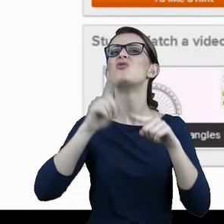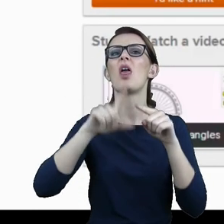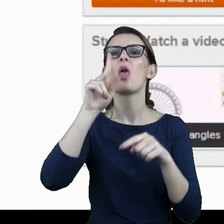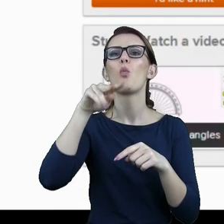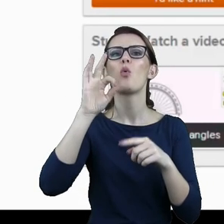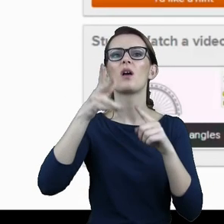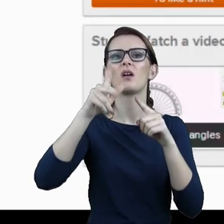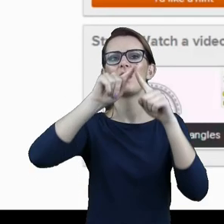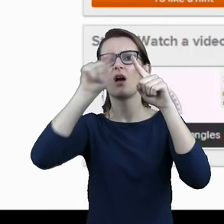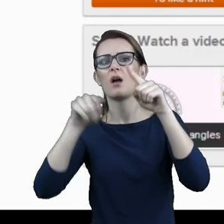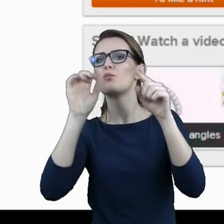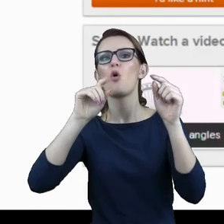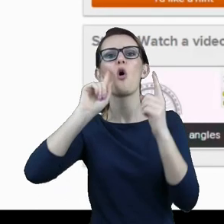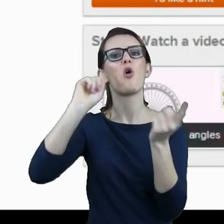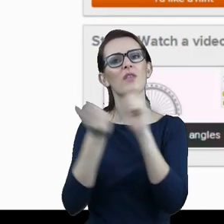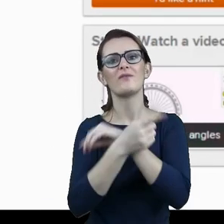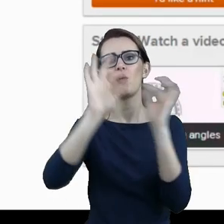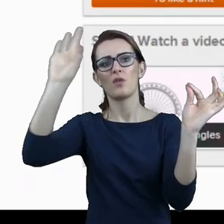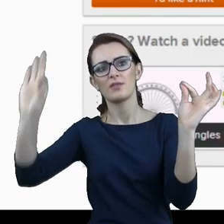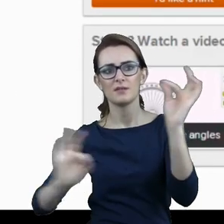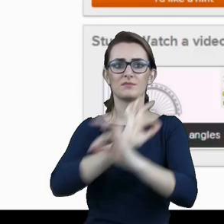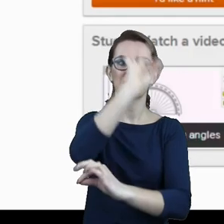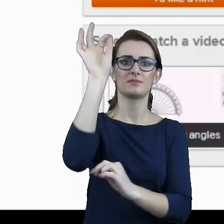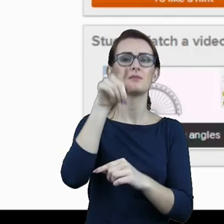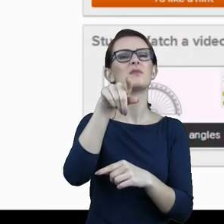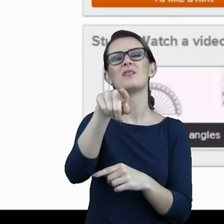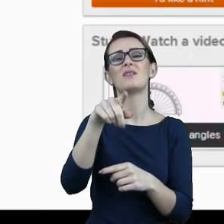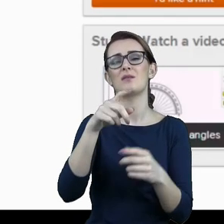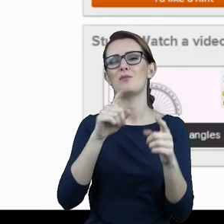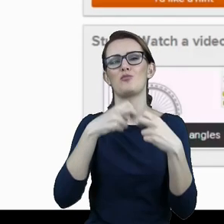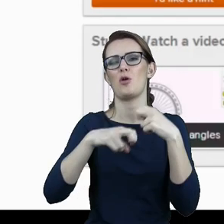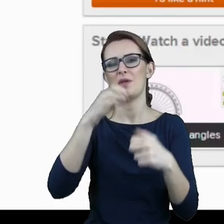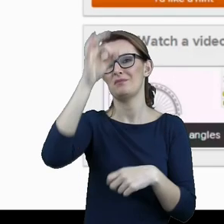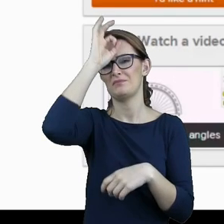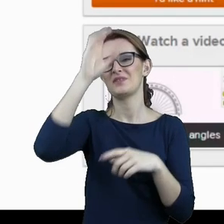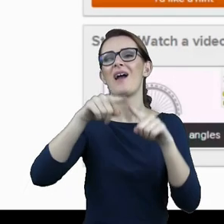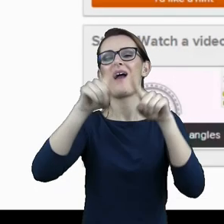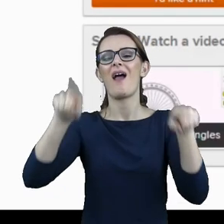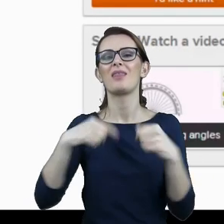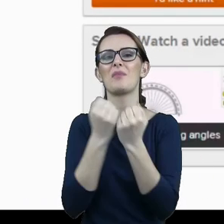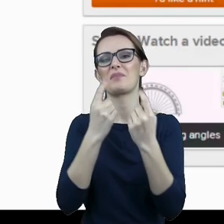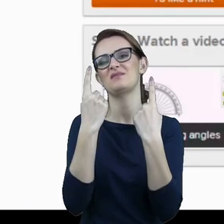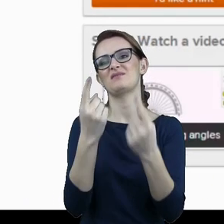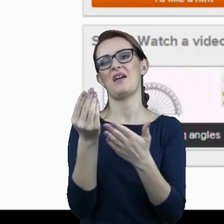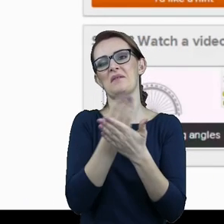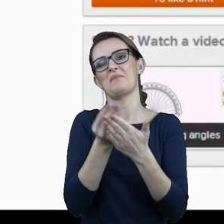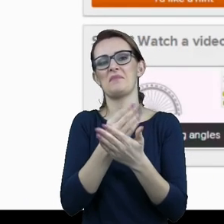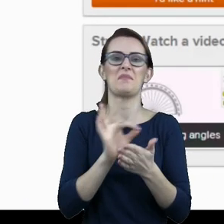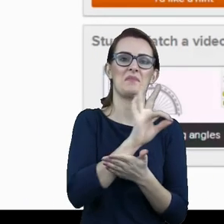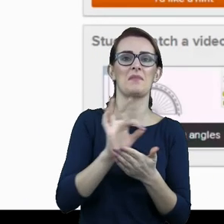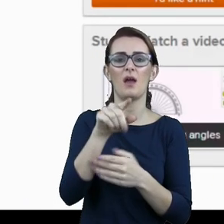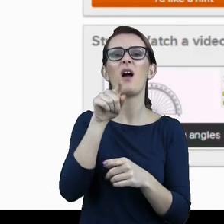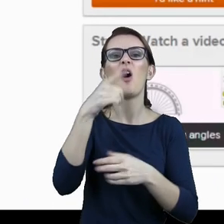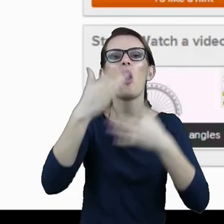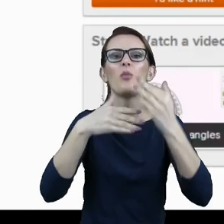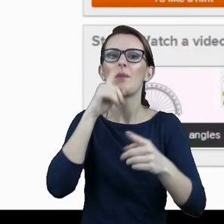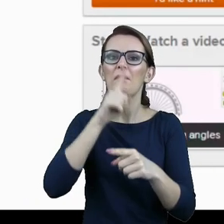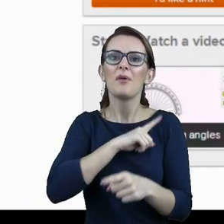zaznaczony łuk, czyli muszę odwrotnie akurat tutaj zrobić ramiona. Tak jak akurat tego problemu na kartce papieru byś nie miał,